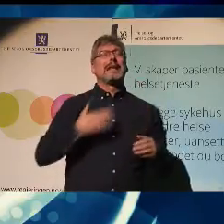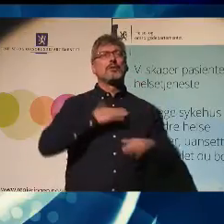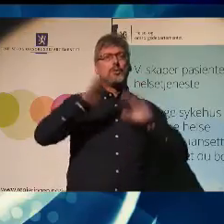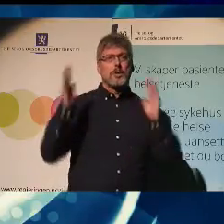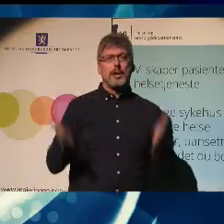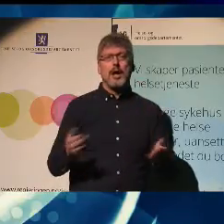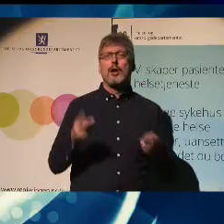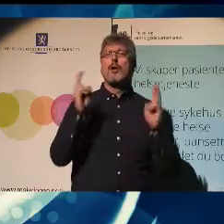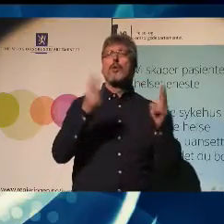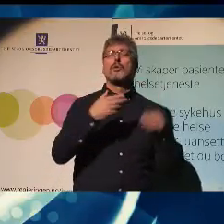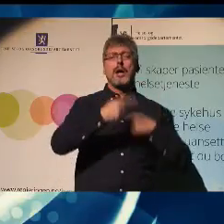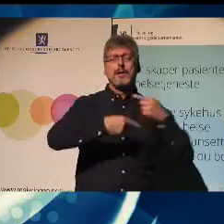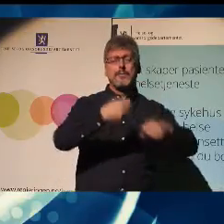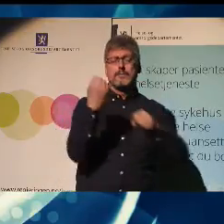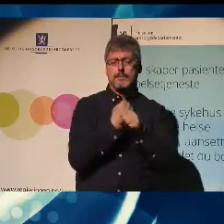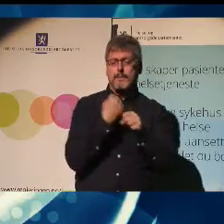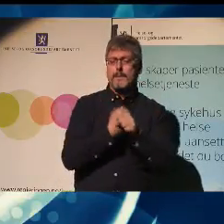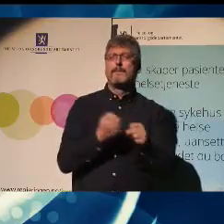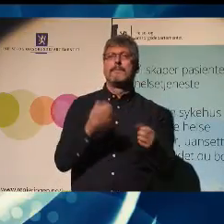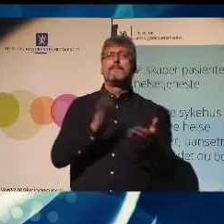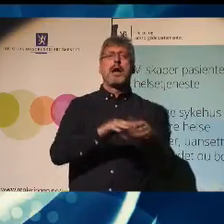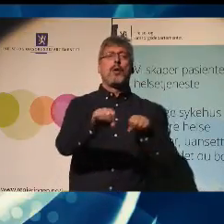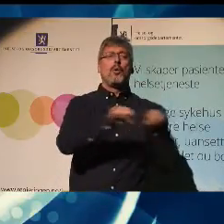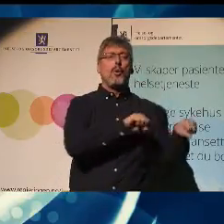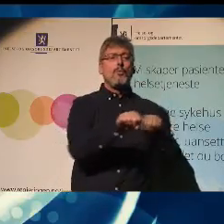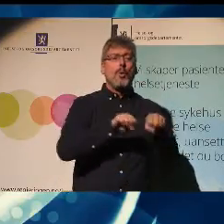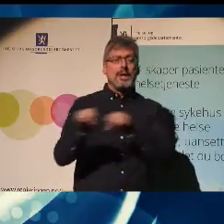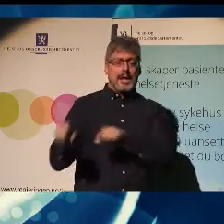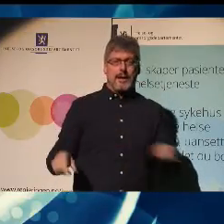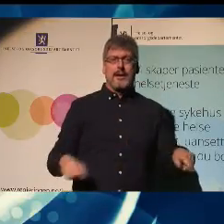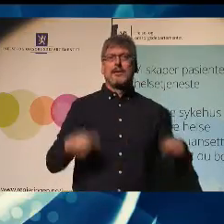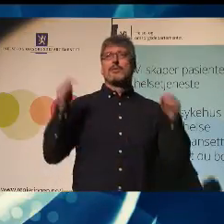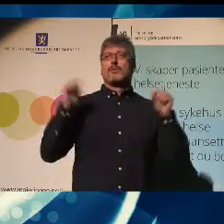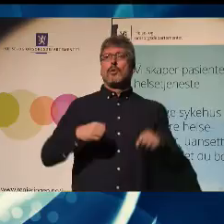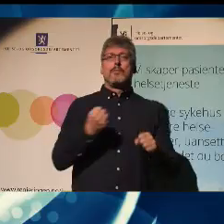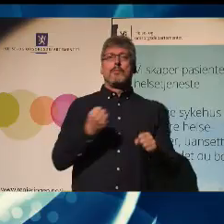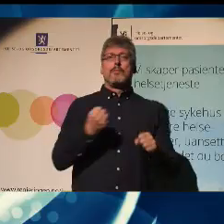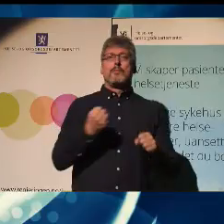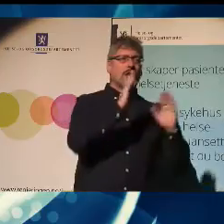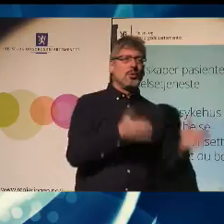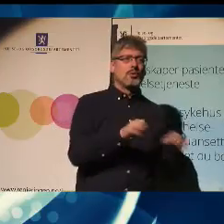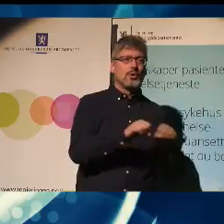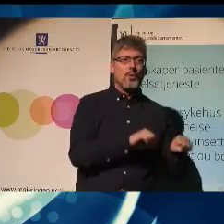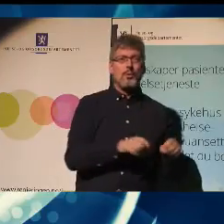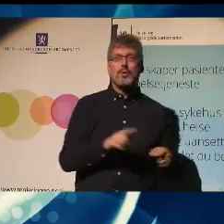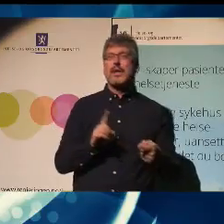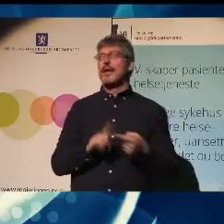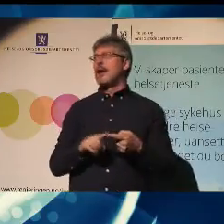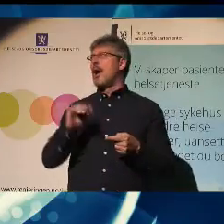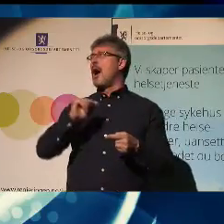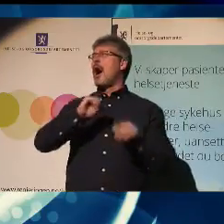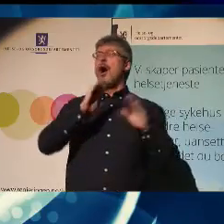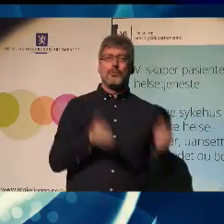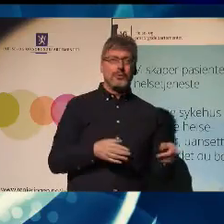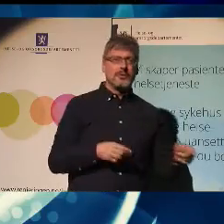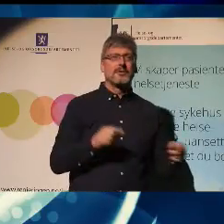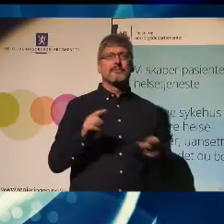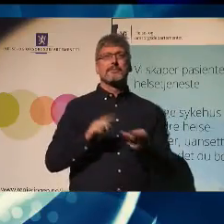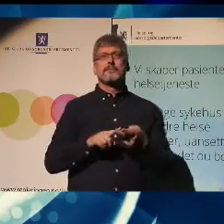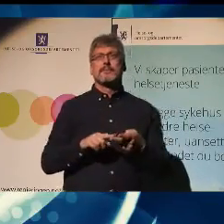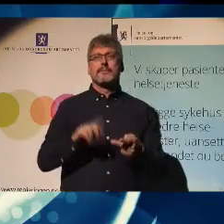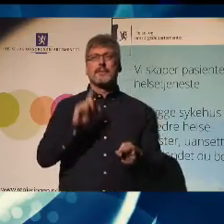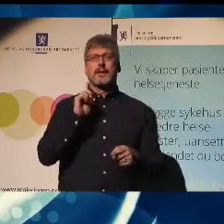og vi har jobbet etter hvert også mer og mer med kommunene. Så nå jobber vi med Akershus-kommunene, vi jobber med Ahus sammen der, vi jobber med